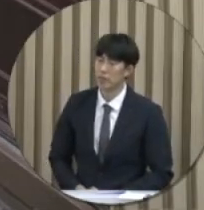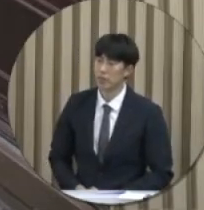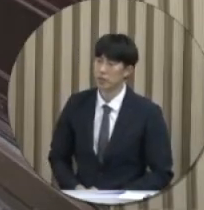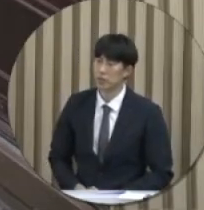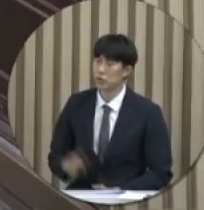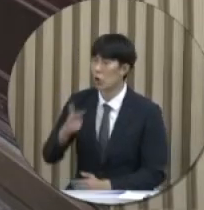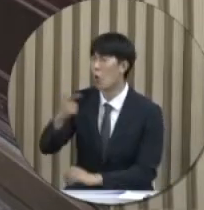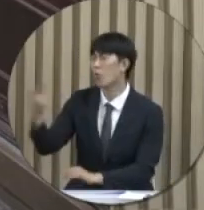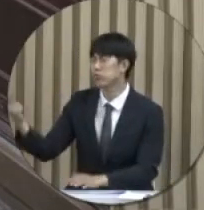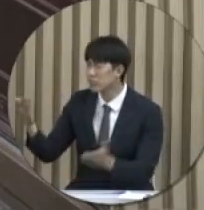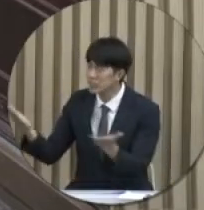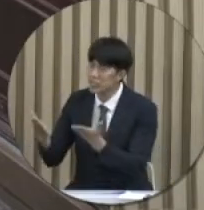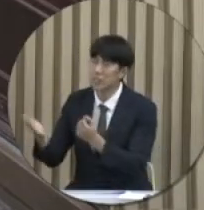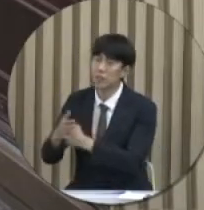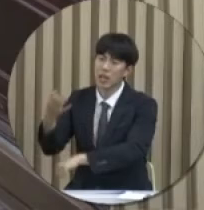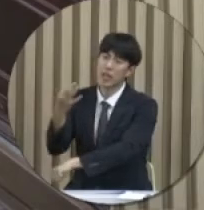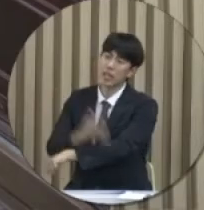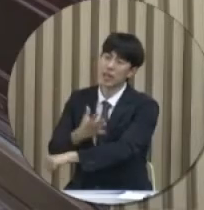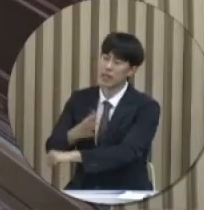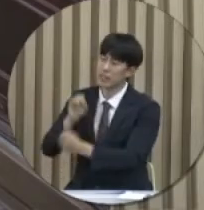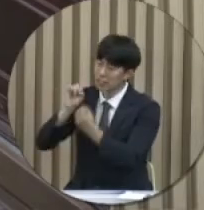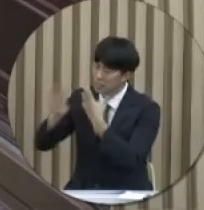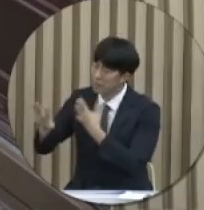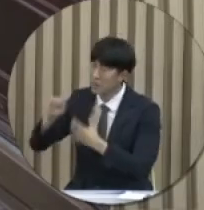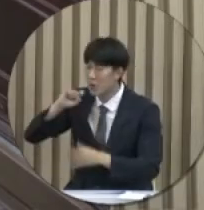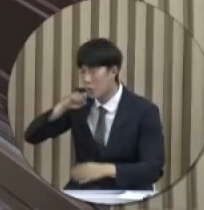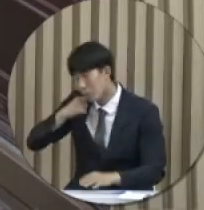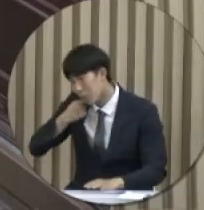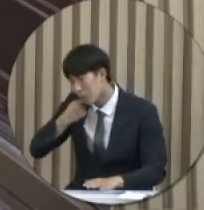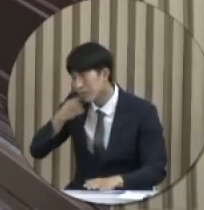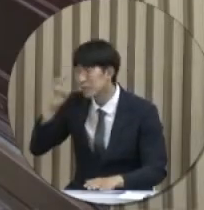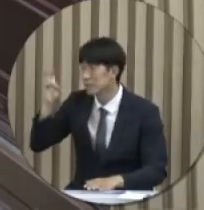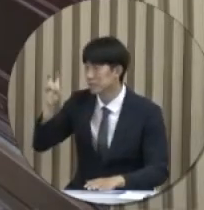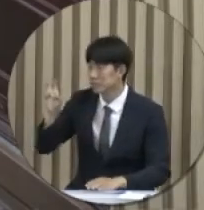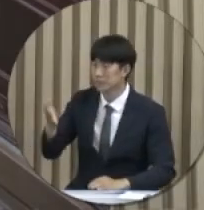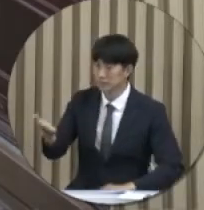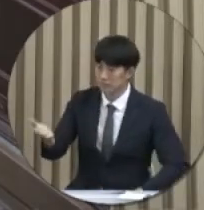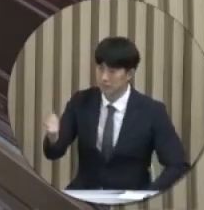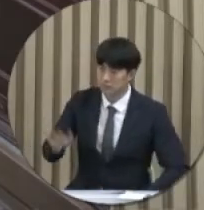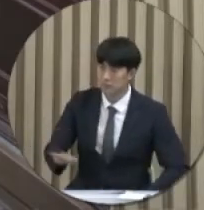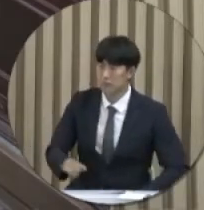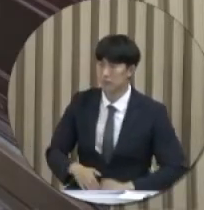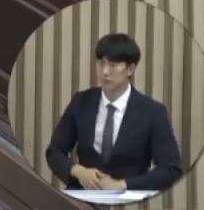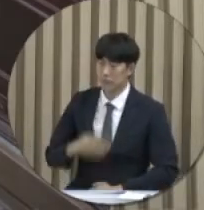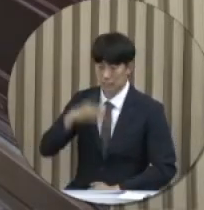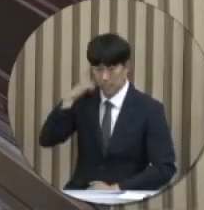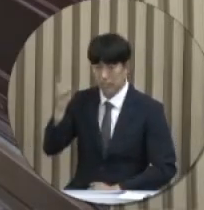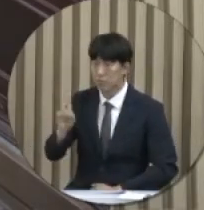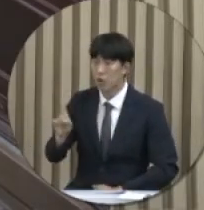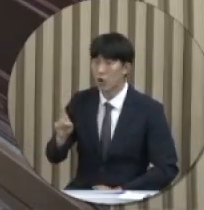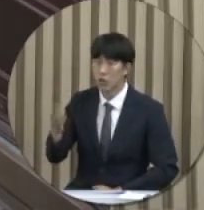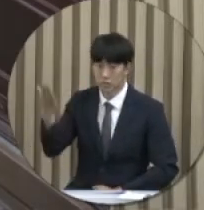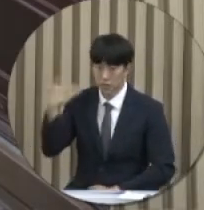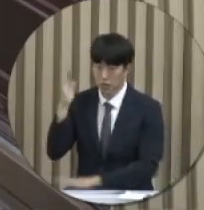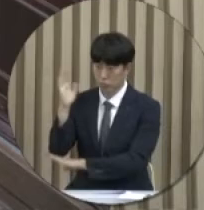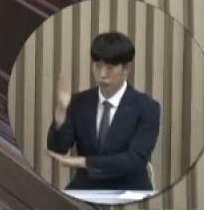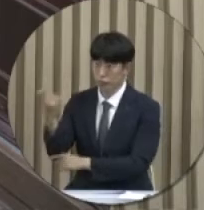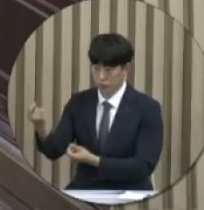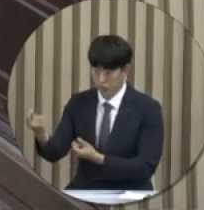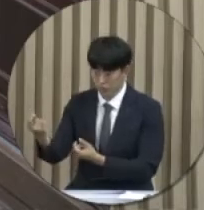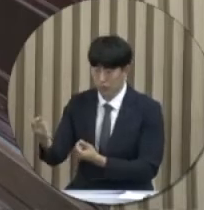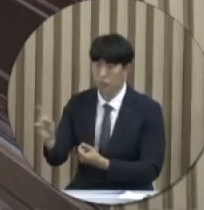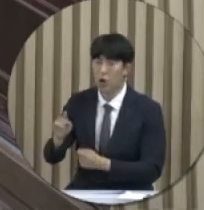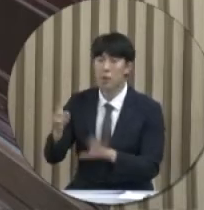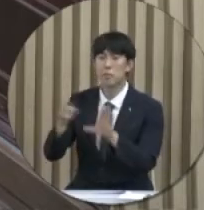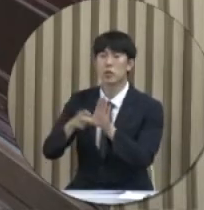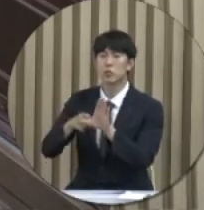현안이라 간략하게 답변드리는 거에 어려움은 좀 있지만 저는 그렇게 생각합니다. 아까 모두에 말씀하듯이